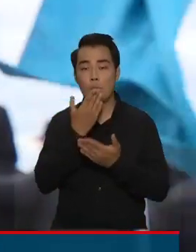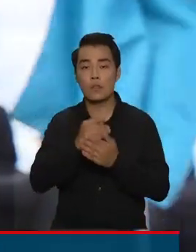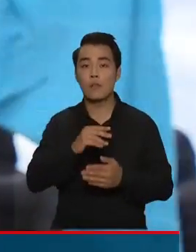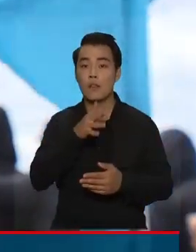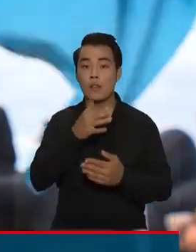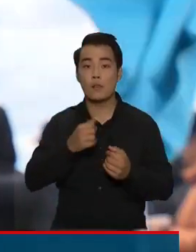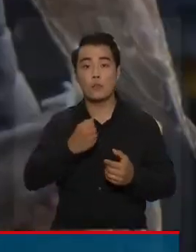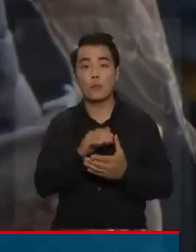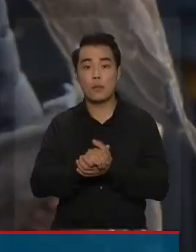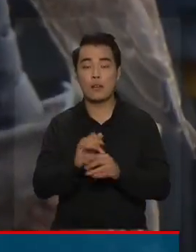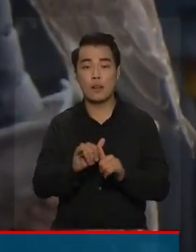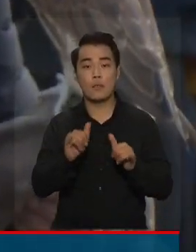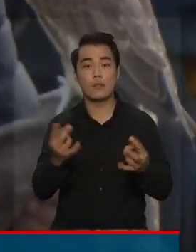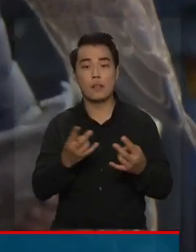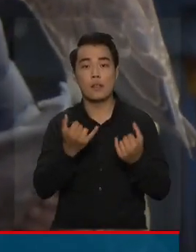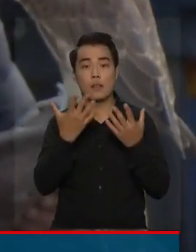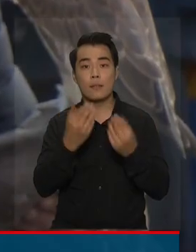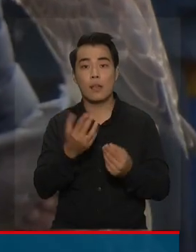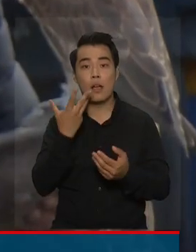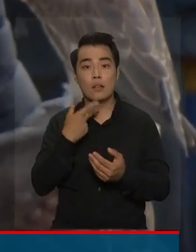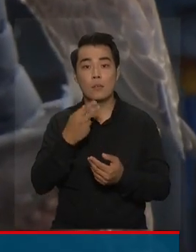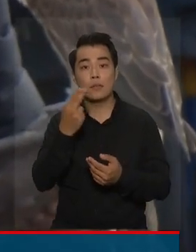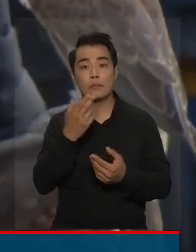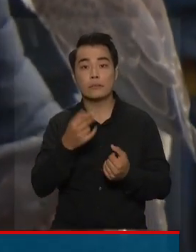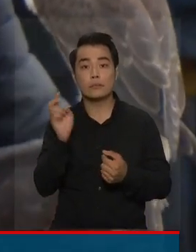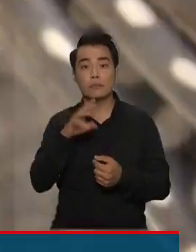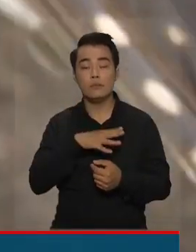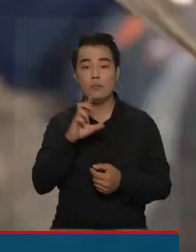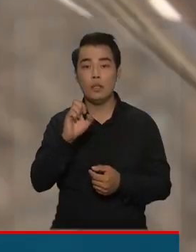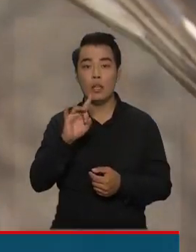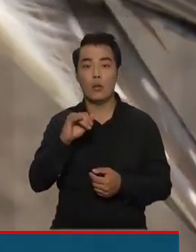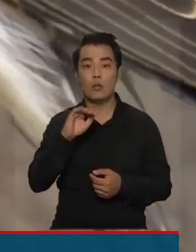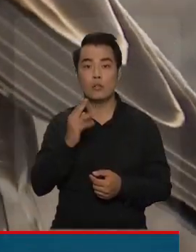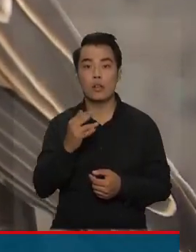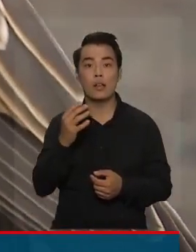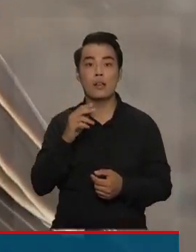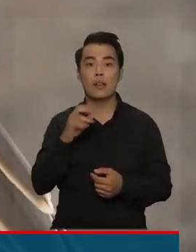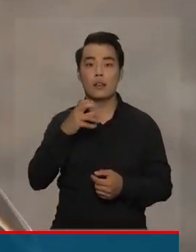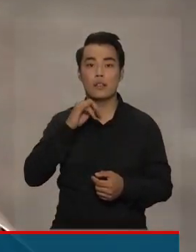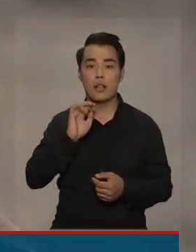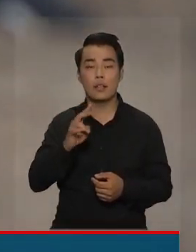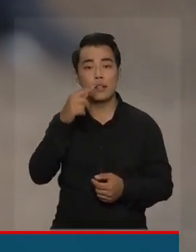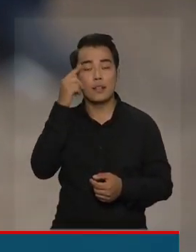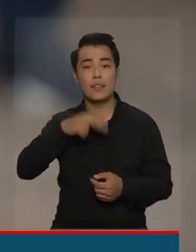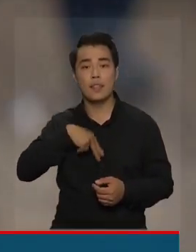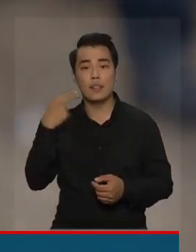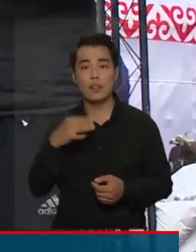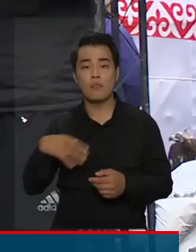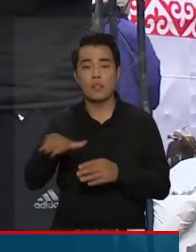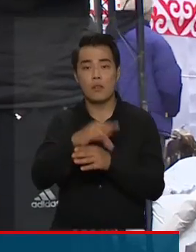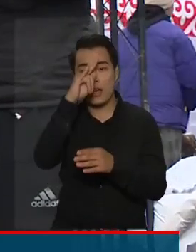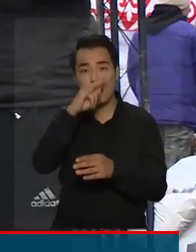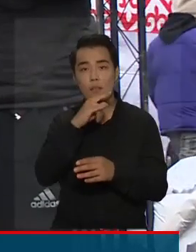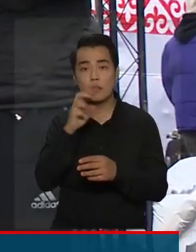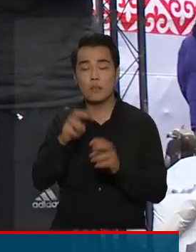сверстников приумножать их. Сегодня в пригород столицы приехали беркучи из Кыргызстана, Монголии, Китая и со всего